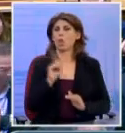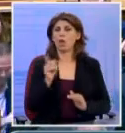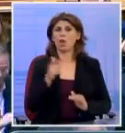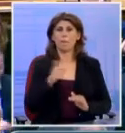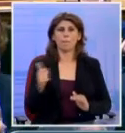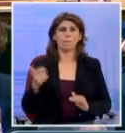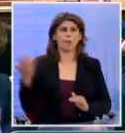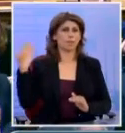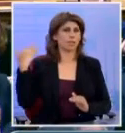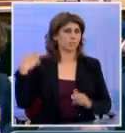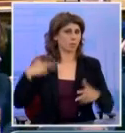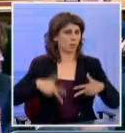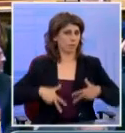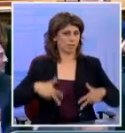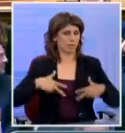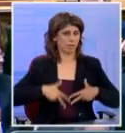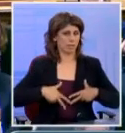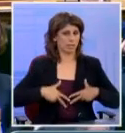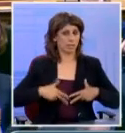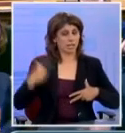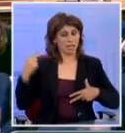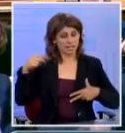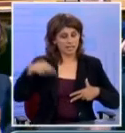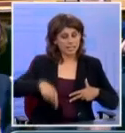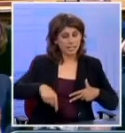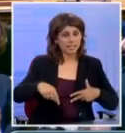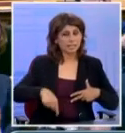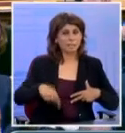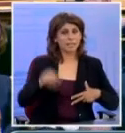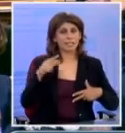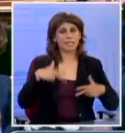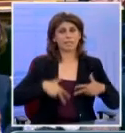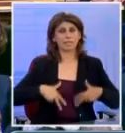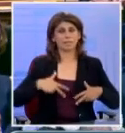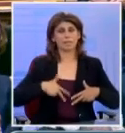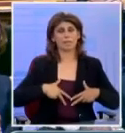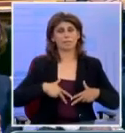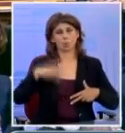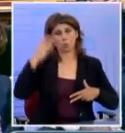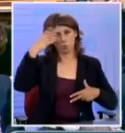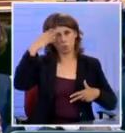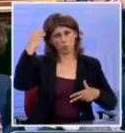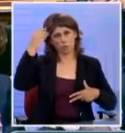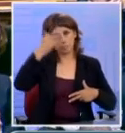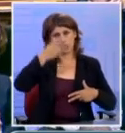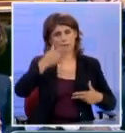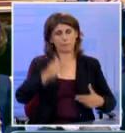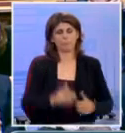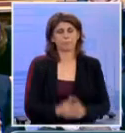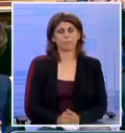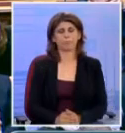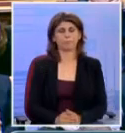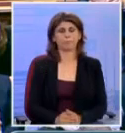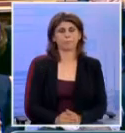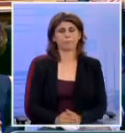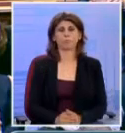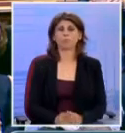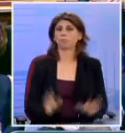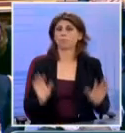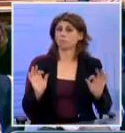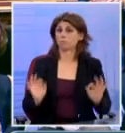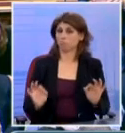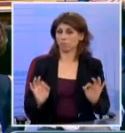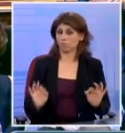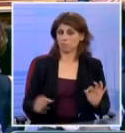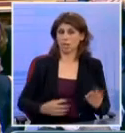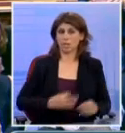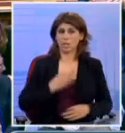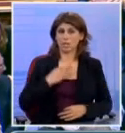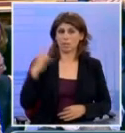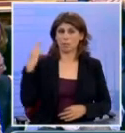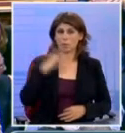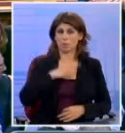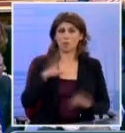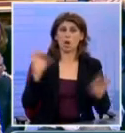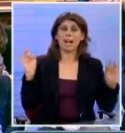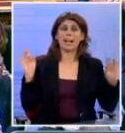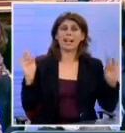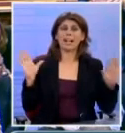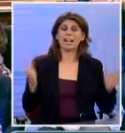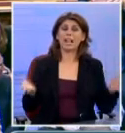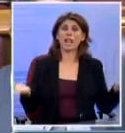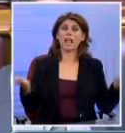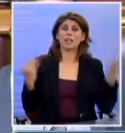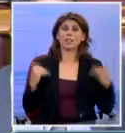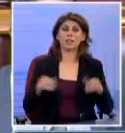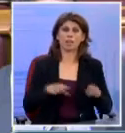στις προηγούμενες κυβερνήσεις αλλά και στη σημερινή κυβέρνηση του Αλέξη του Τσίπρα. Βεβαίως, κύριε Πρωθυπουργέ, κανένας δεν